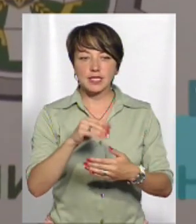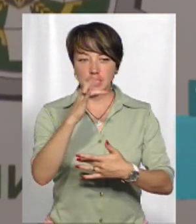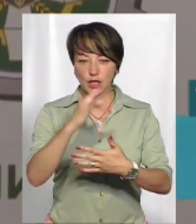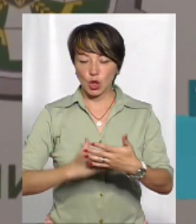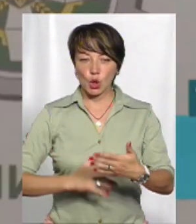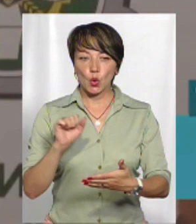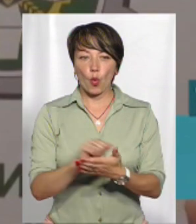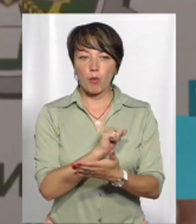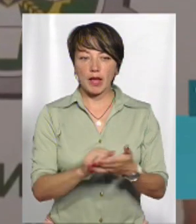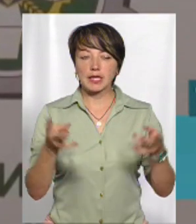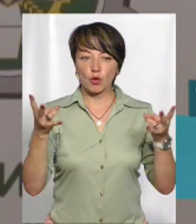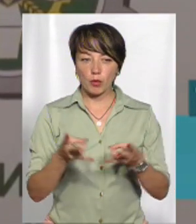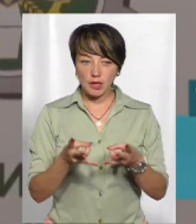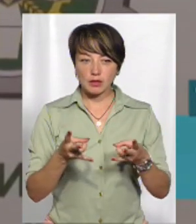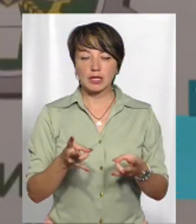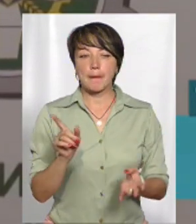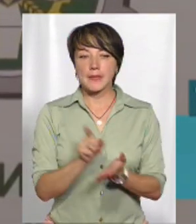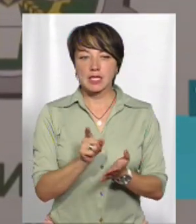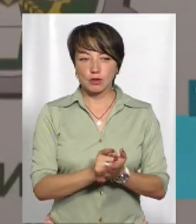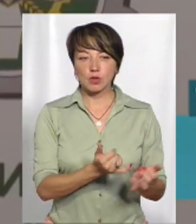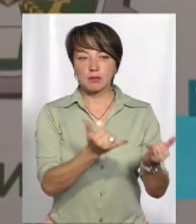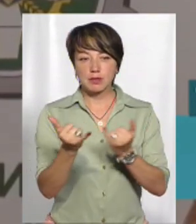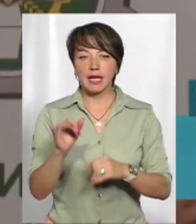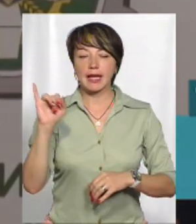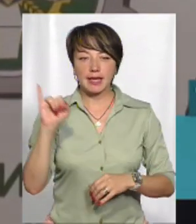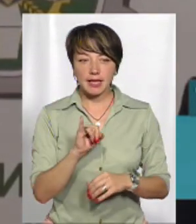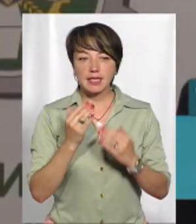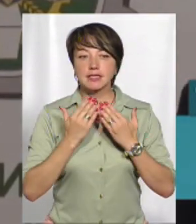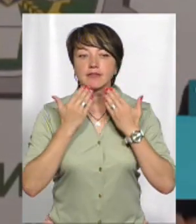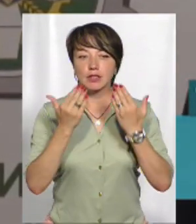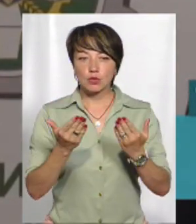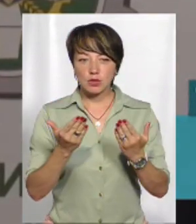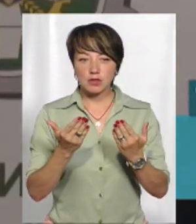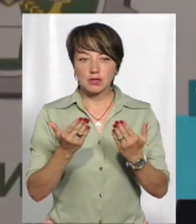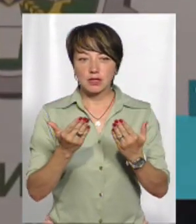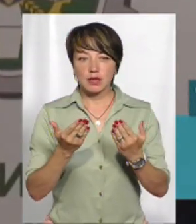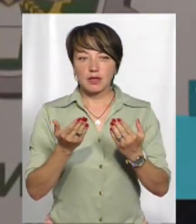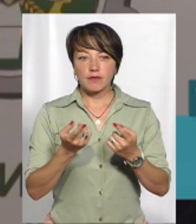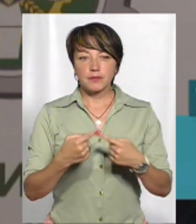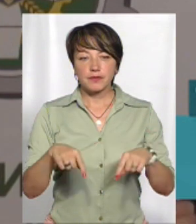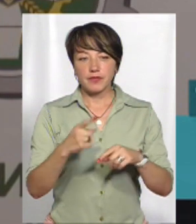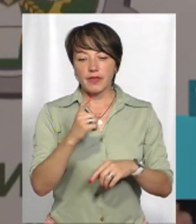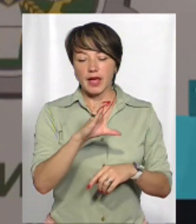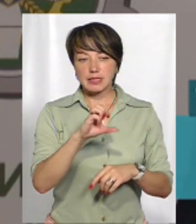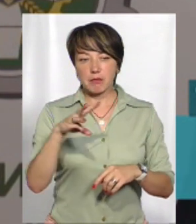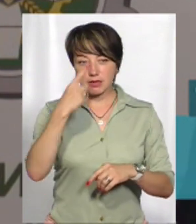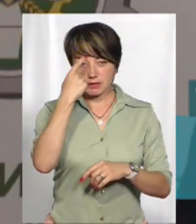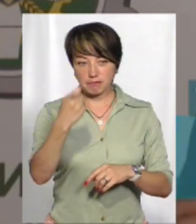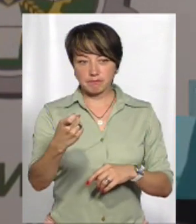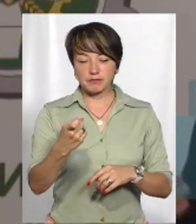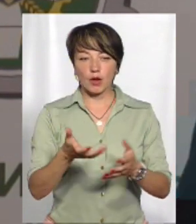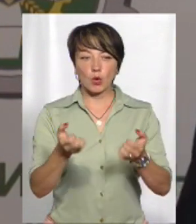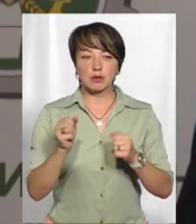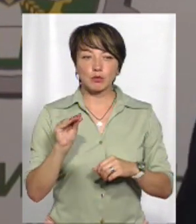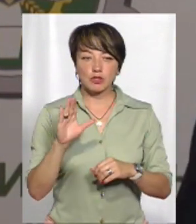пенсійного забезпечення, і відповідно звернутися вже в відділення, коли прийде її відповідне смс, отримати посвідчення